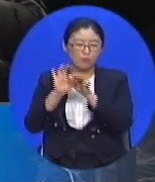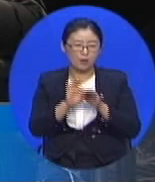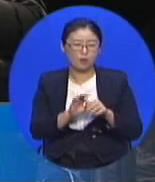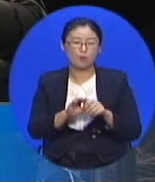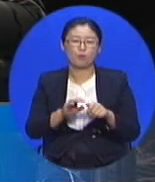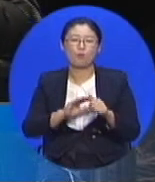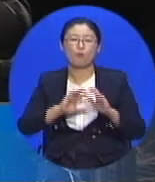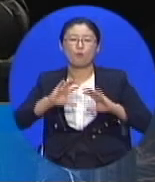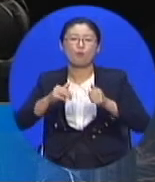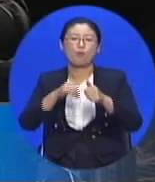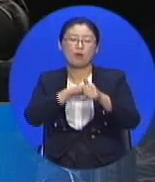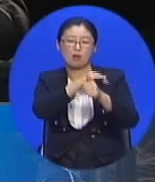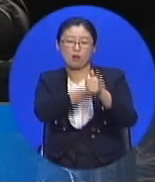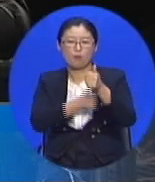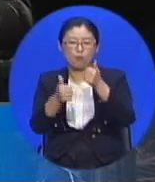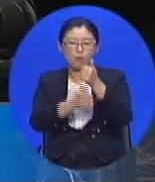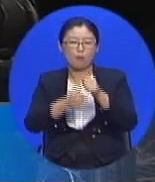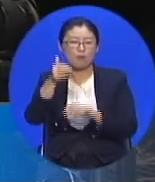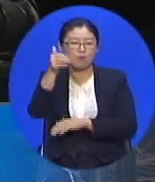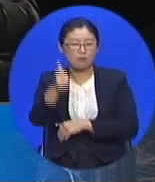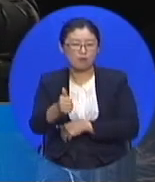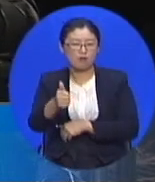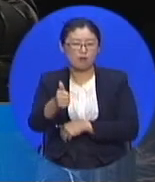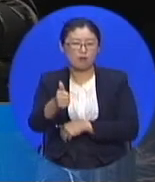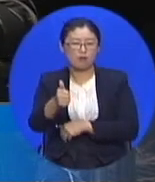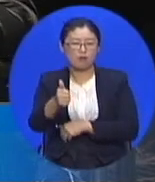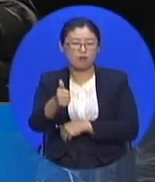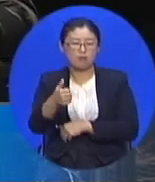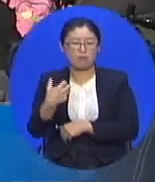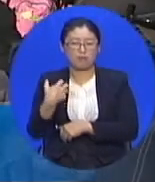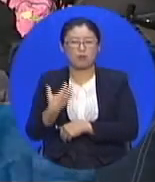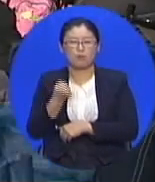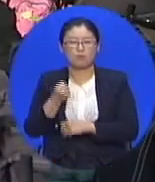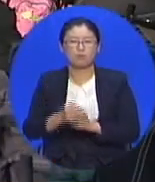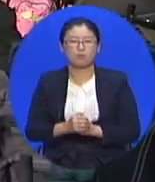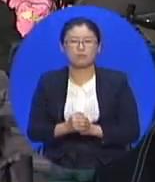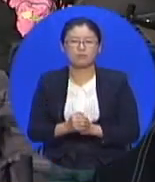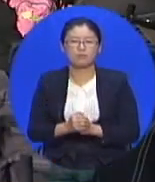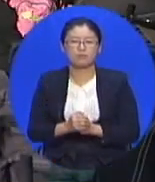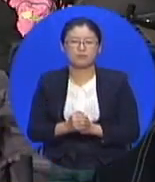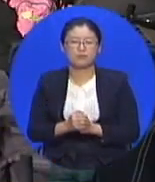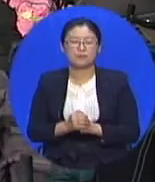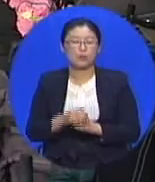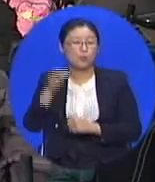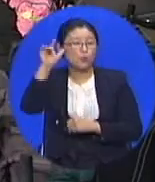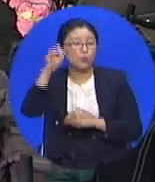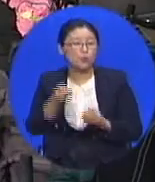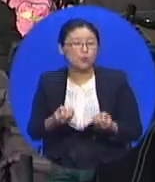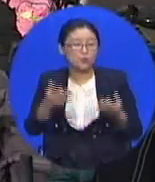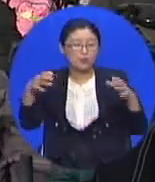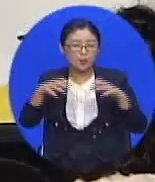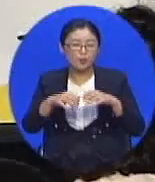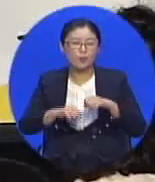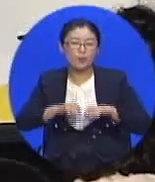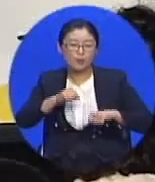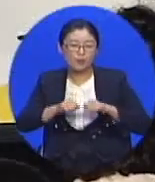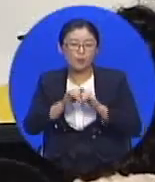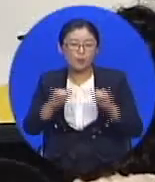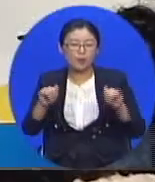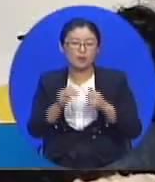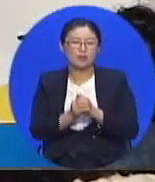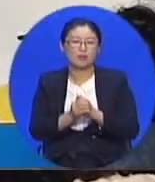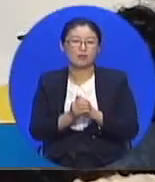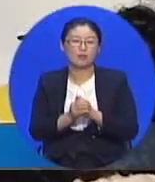국가인권위원회 위원장이라는 타이틀을 거머쥔 채 있습니다. 한편 추모제에 모인 장애계 활동가들은 우